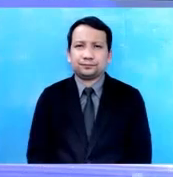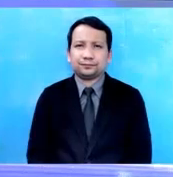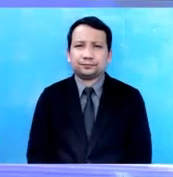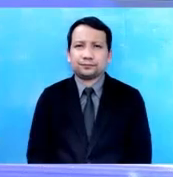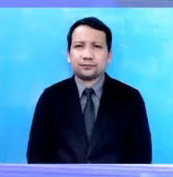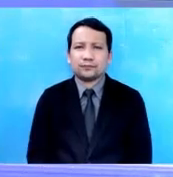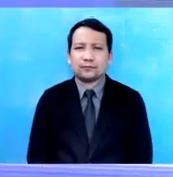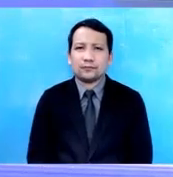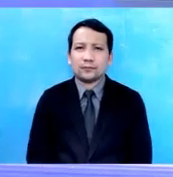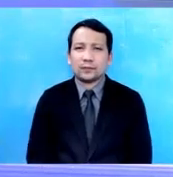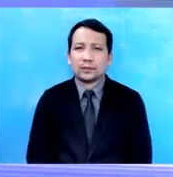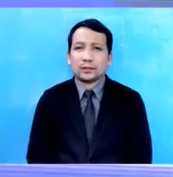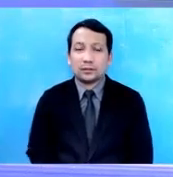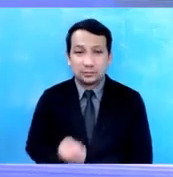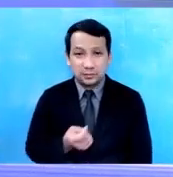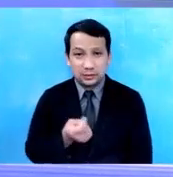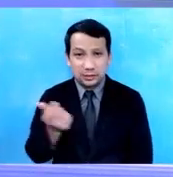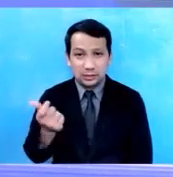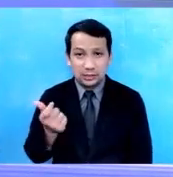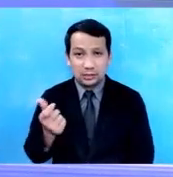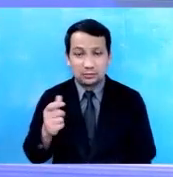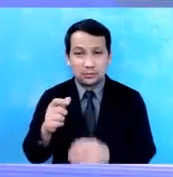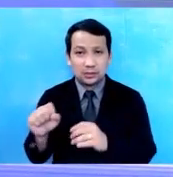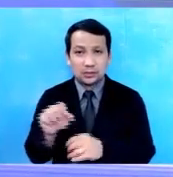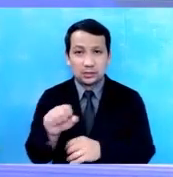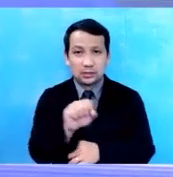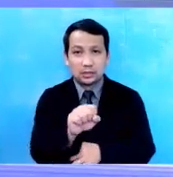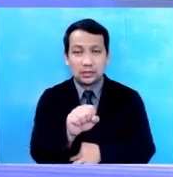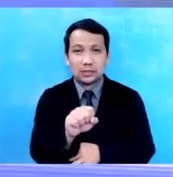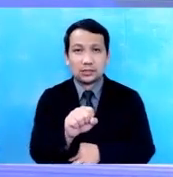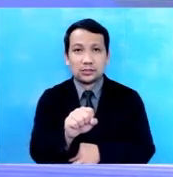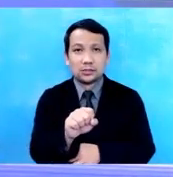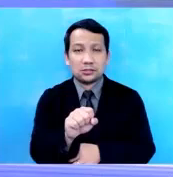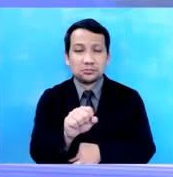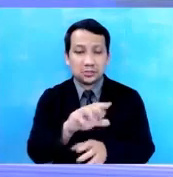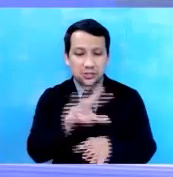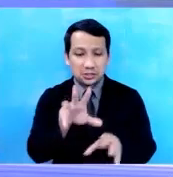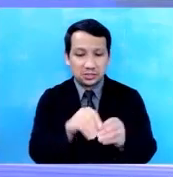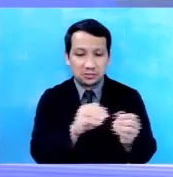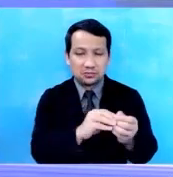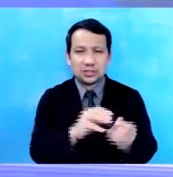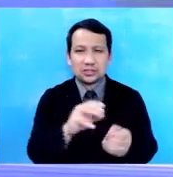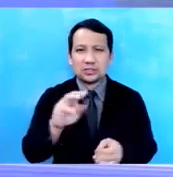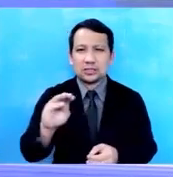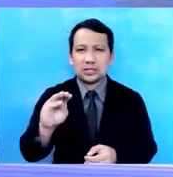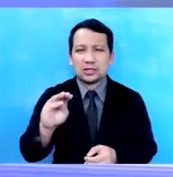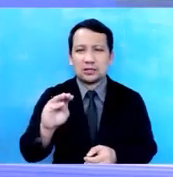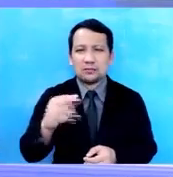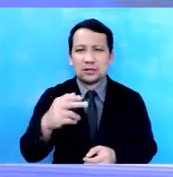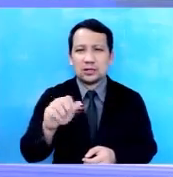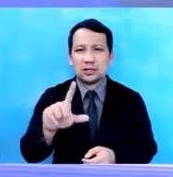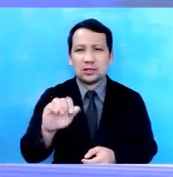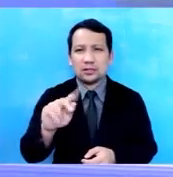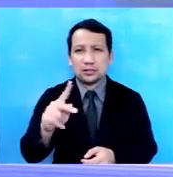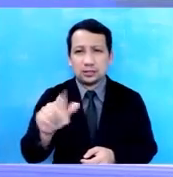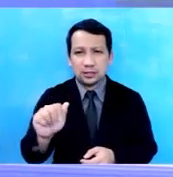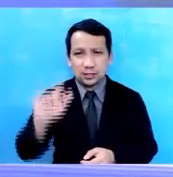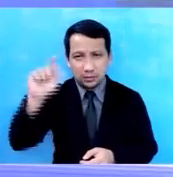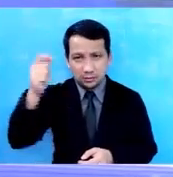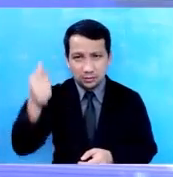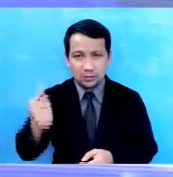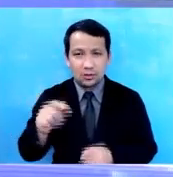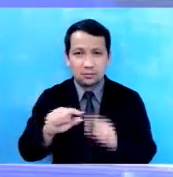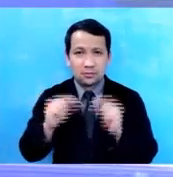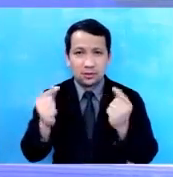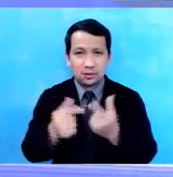Legal man bilang contributor ng Maharlika Investment Fund, ang SSS, may bagong programa naman ng ahensya para sa mga miyembro